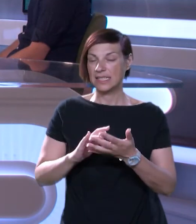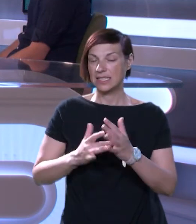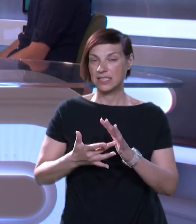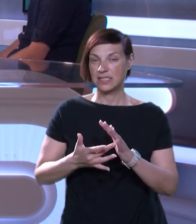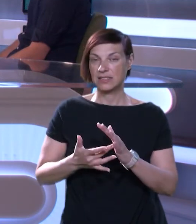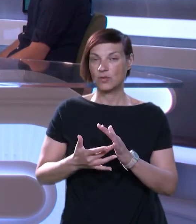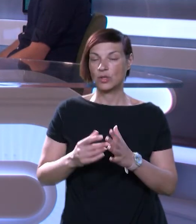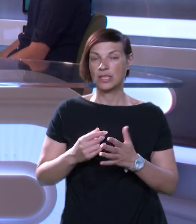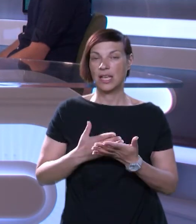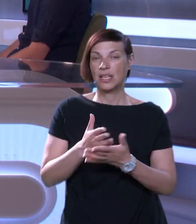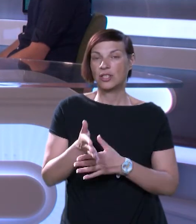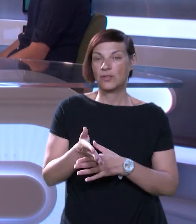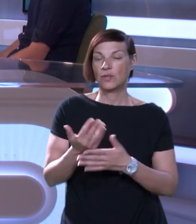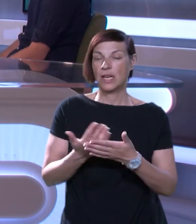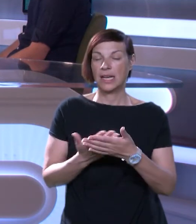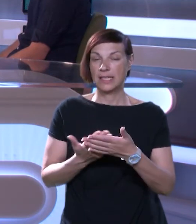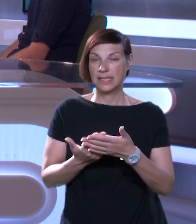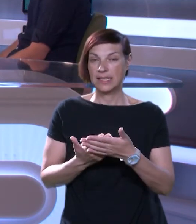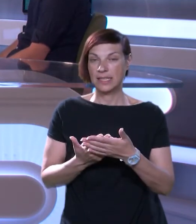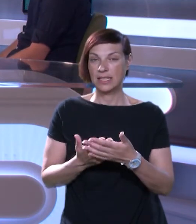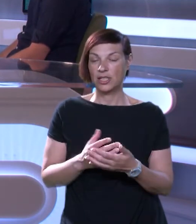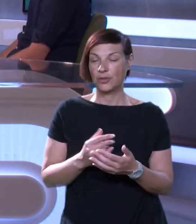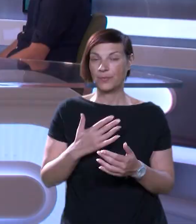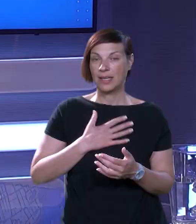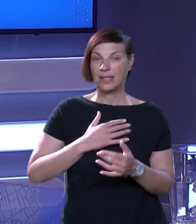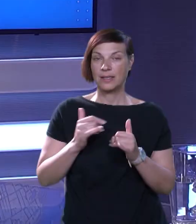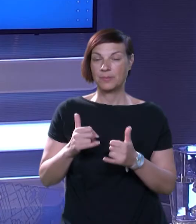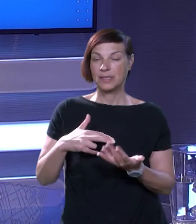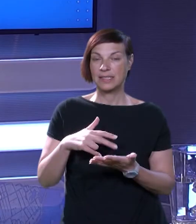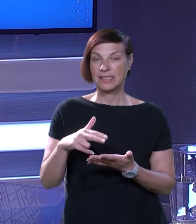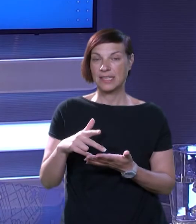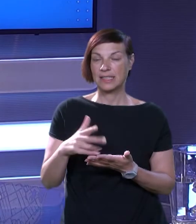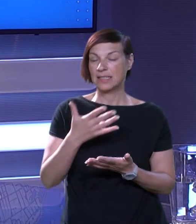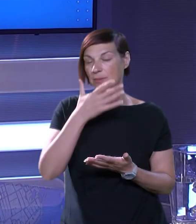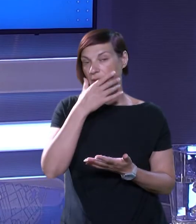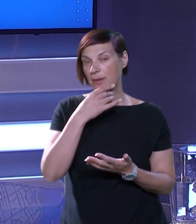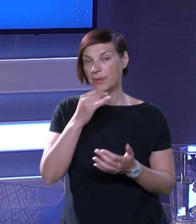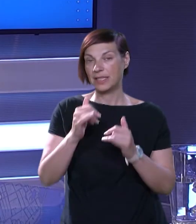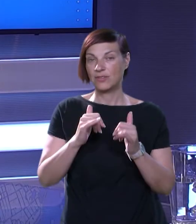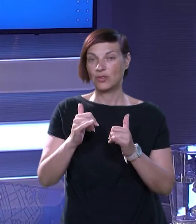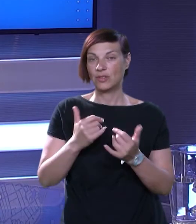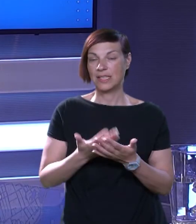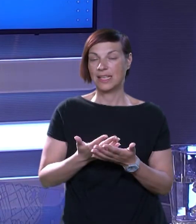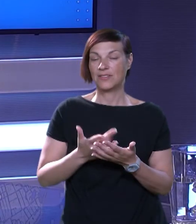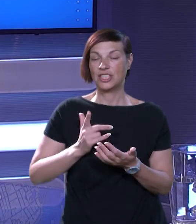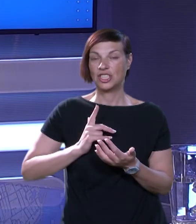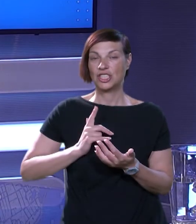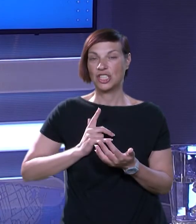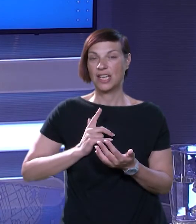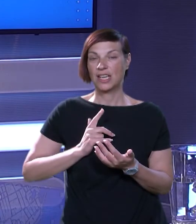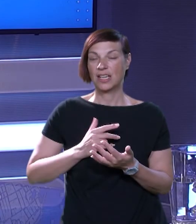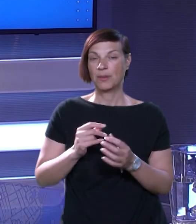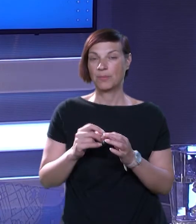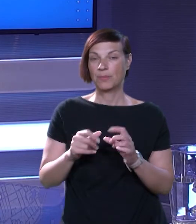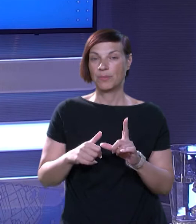svuda dofurali kino. I mi sad u stvari idemo neku predivnu turneju, to jedva čekam.